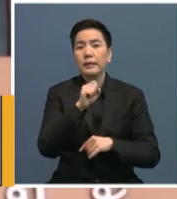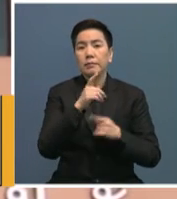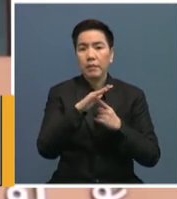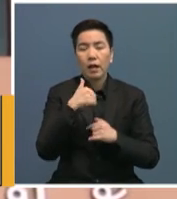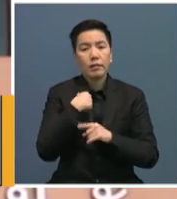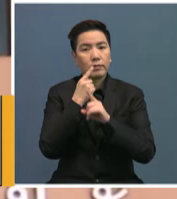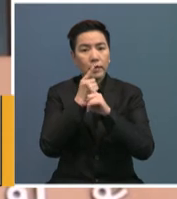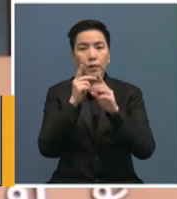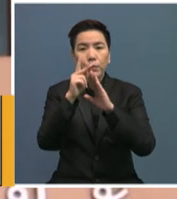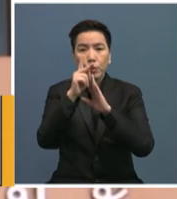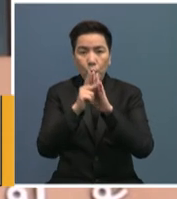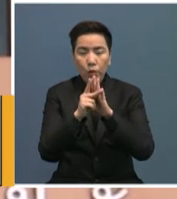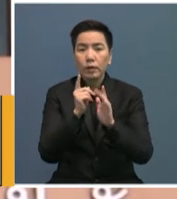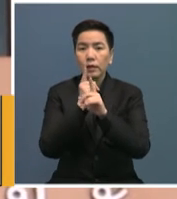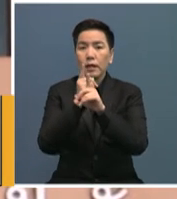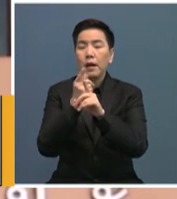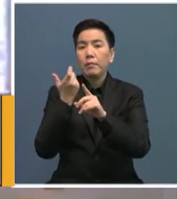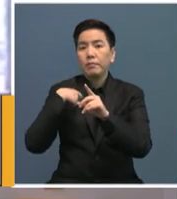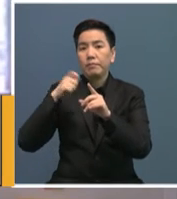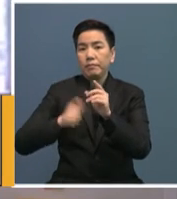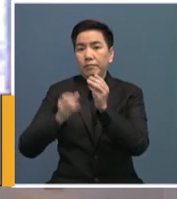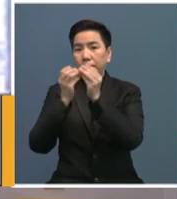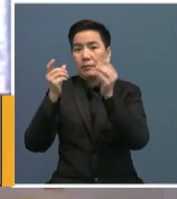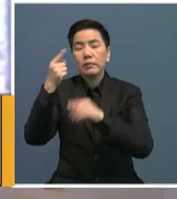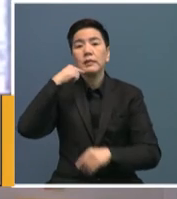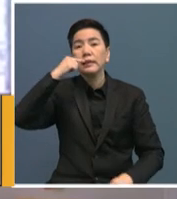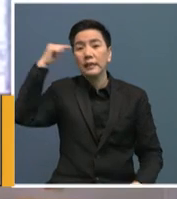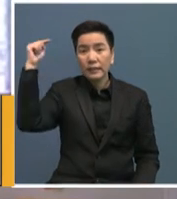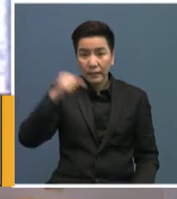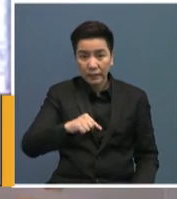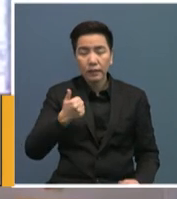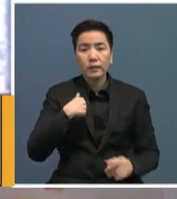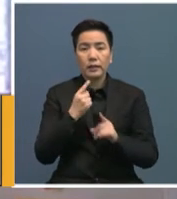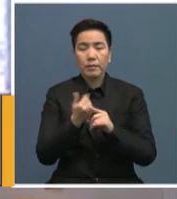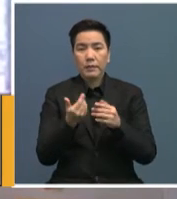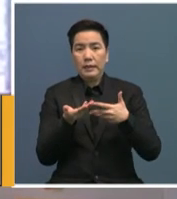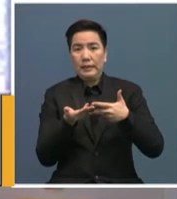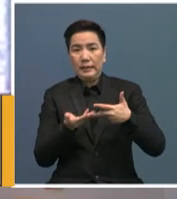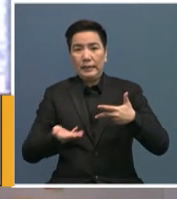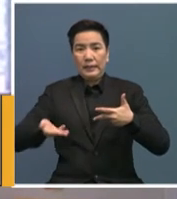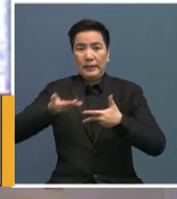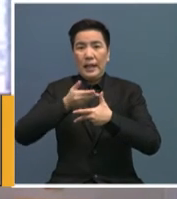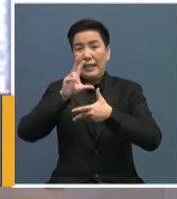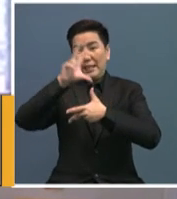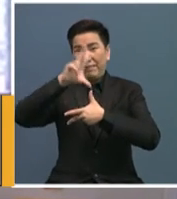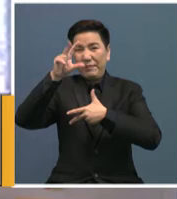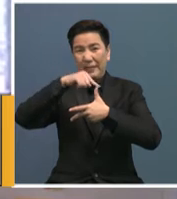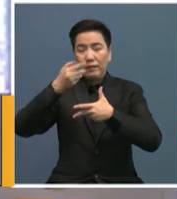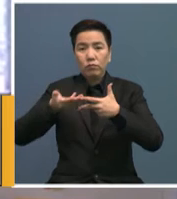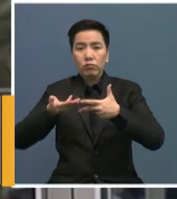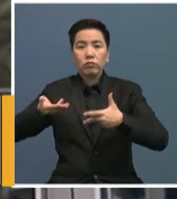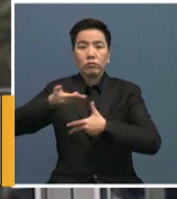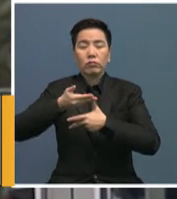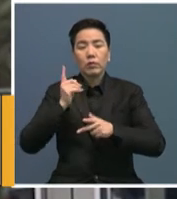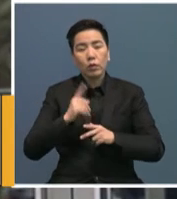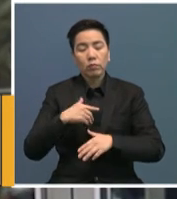ของรัฐธรรมนูญยึดคำวินิจฉัยของศาลรัฐธรรมนูญนั้นเป็นหลักดังนั้นการโบสถ์ร่างรัฐธรรมนูญแก้ไขเพิ่มเติมวาระที่ 3ยัง